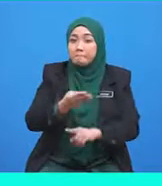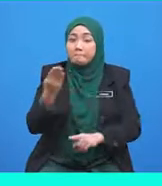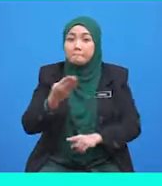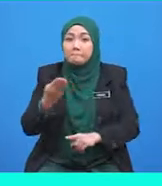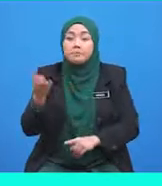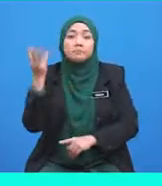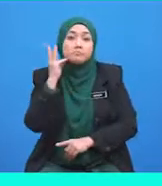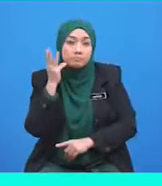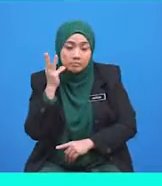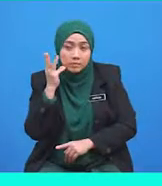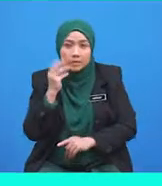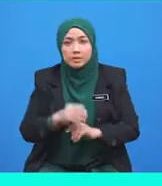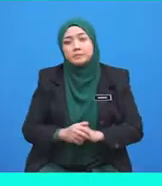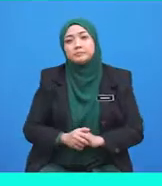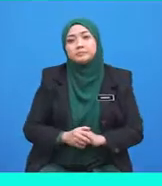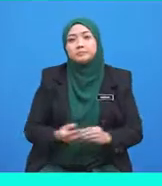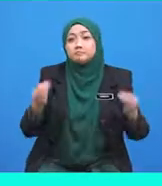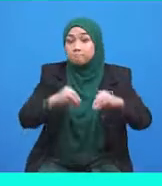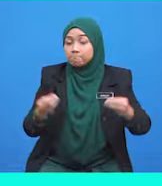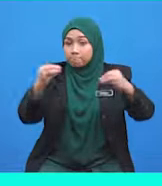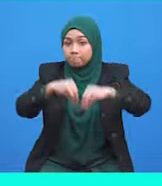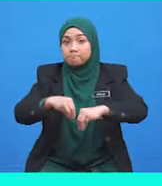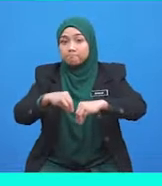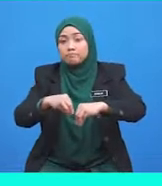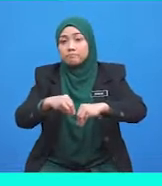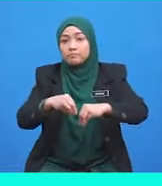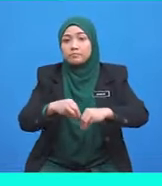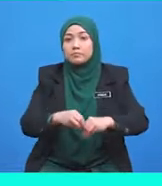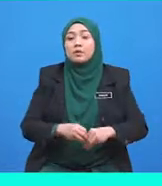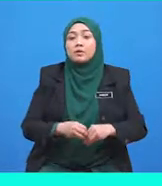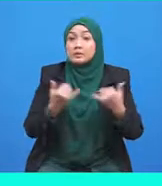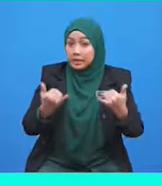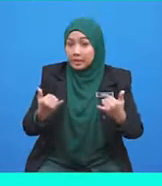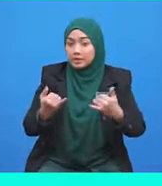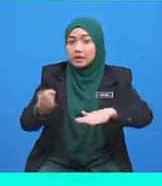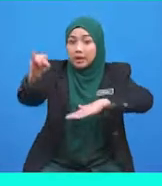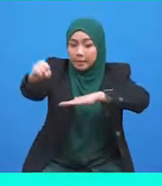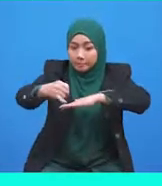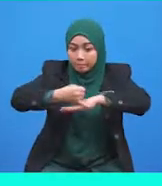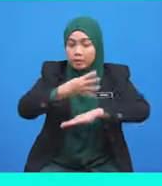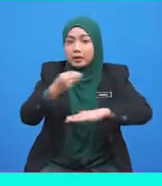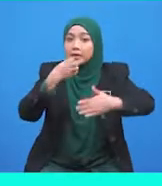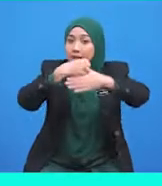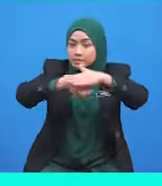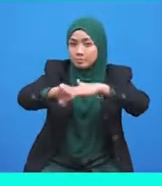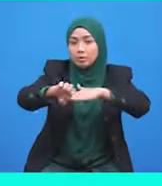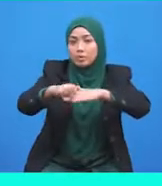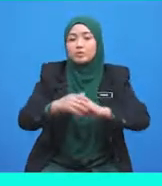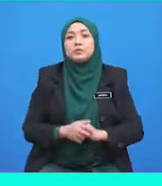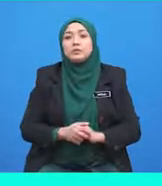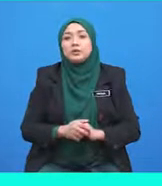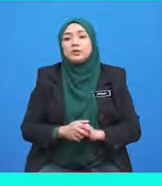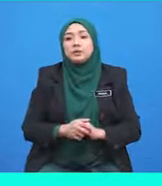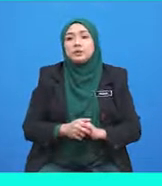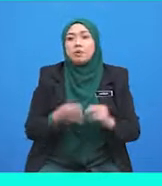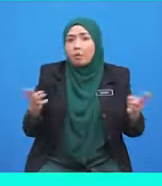terakhir untuk pertanian komersial ialah import dan juga ekspor. Aktiviti import dan ekspor ini telah